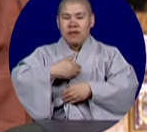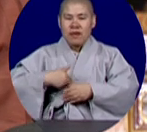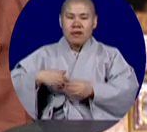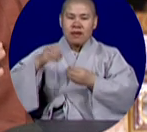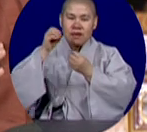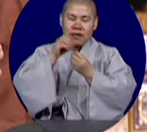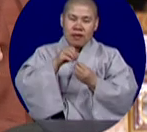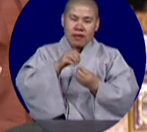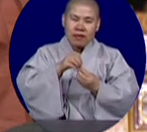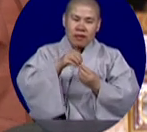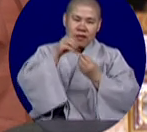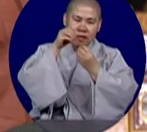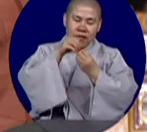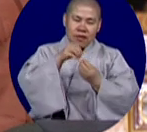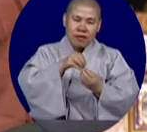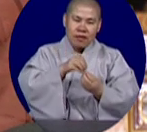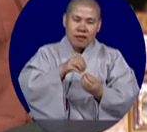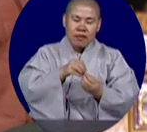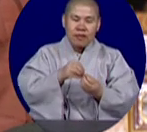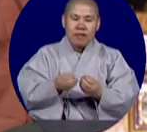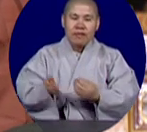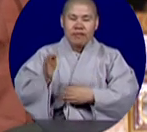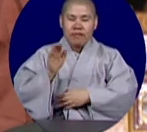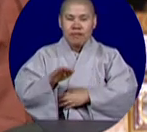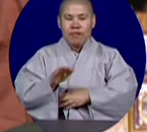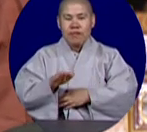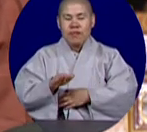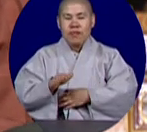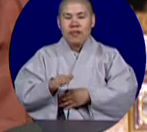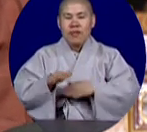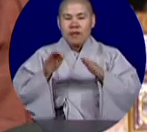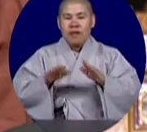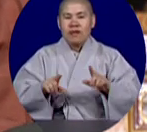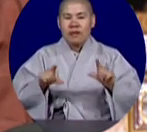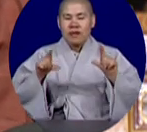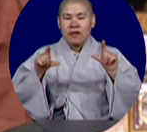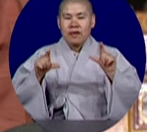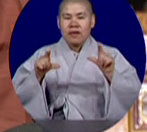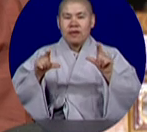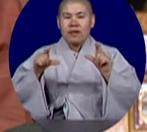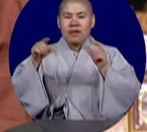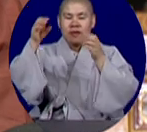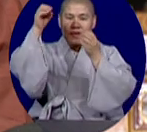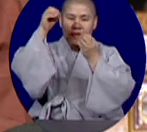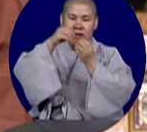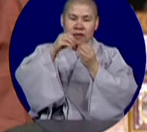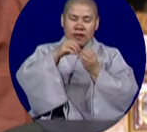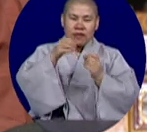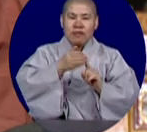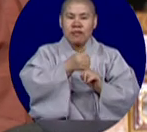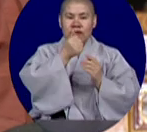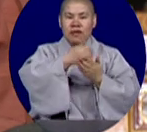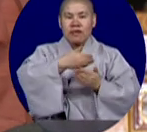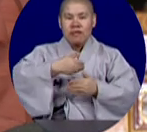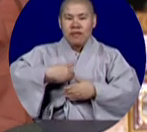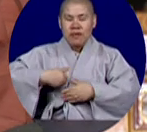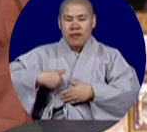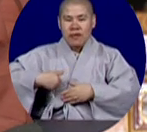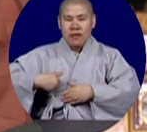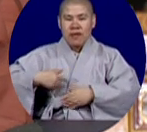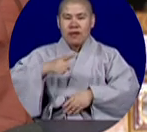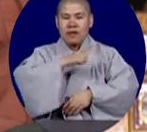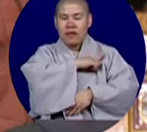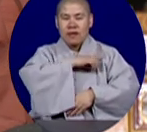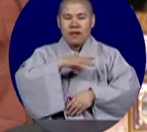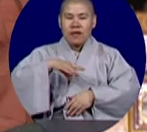이제 내려오는데, 그러면 오늘날까지 전해지는 부처님 제자들하고 제일